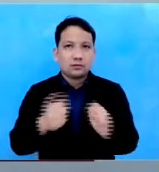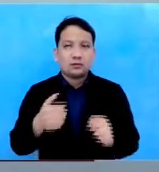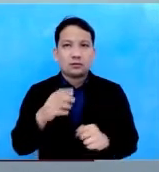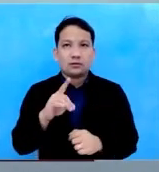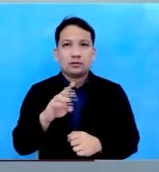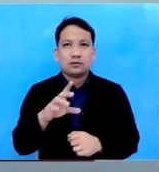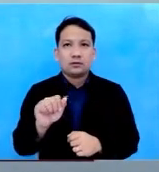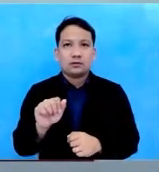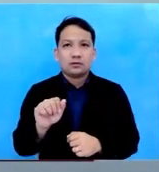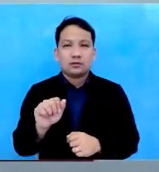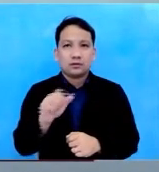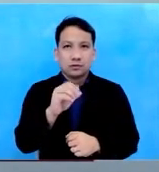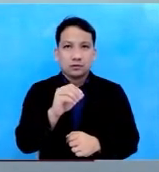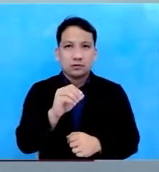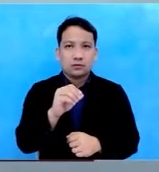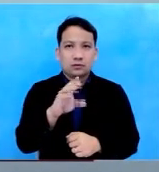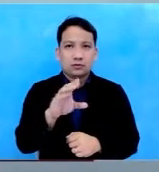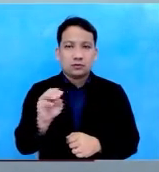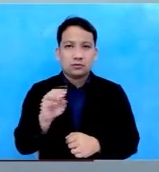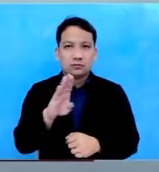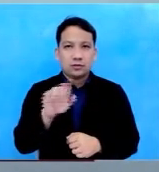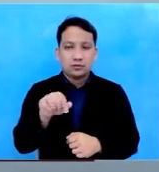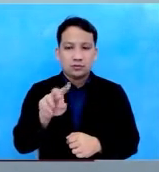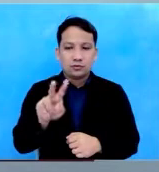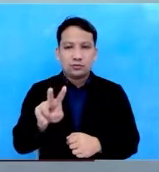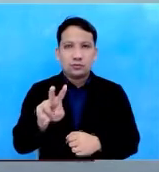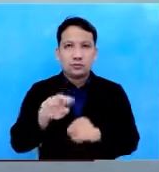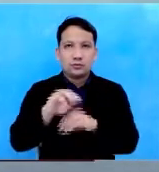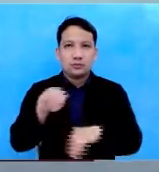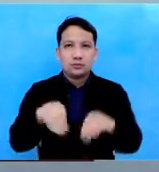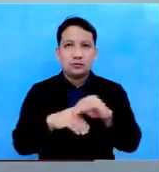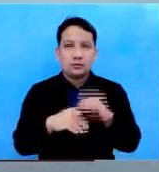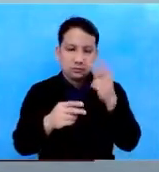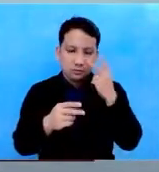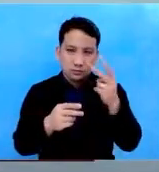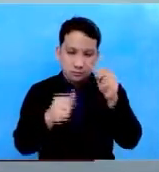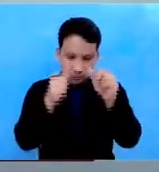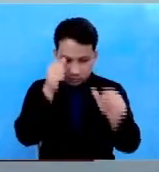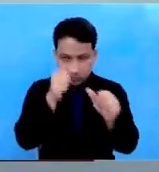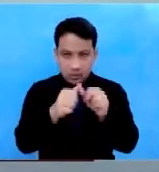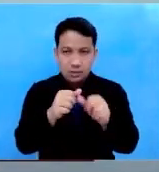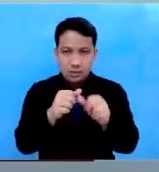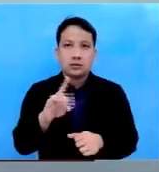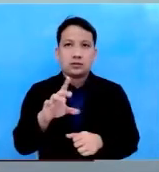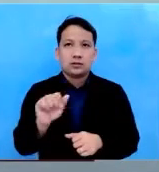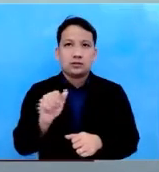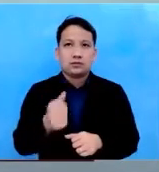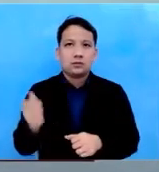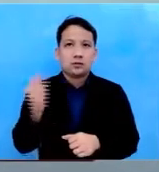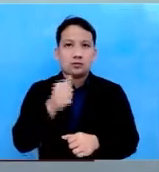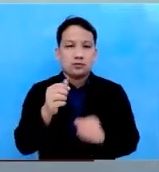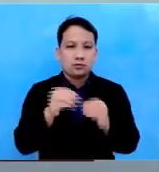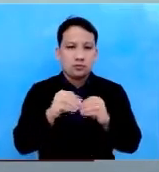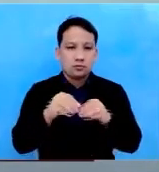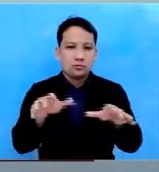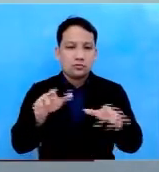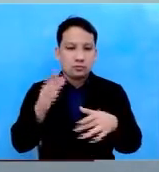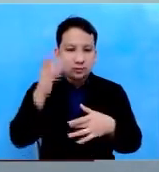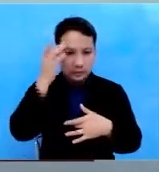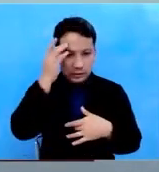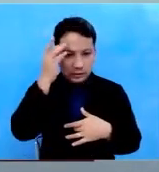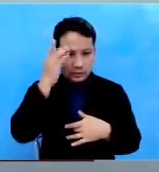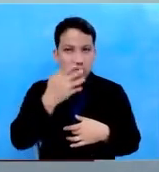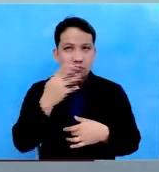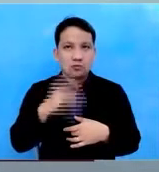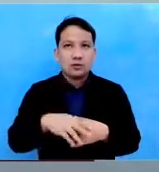yung Omicron BA.2 subvariant. Matatandaan po natin na ang Delta ay ang labis na malubhang bersyon ng COVID-19